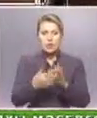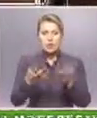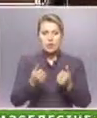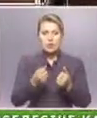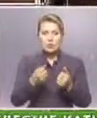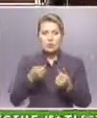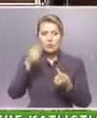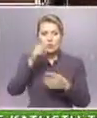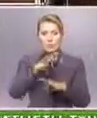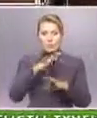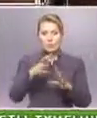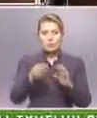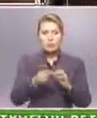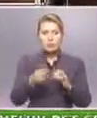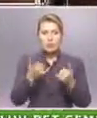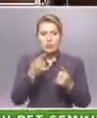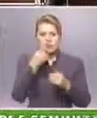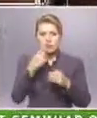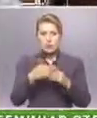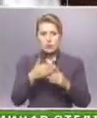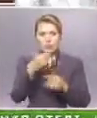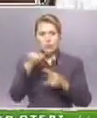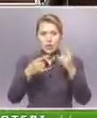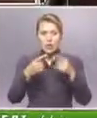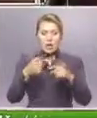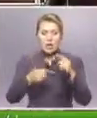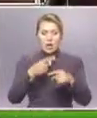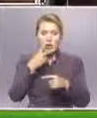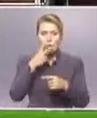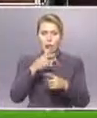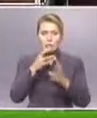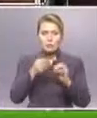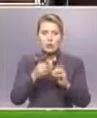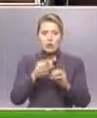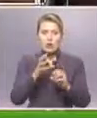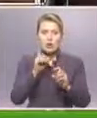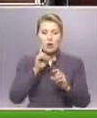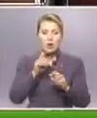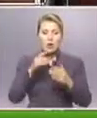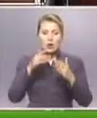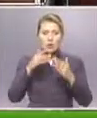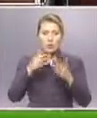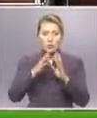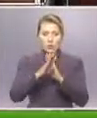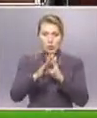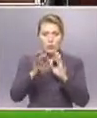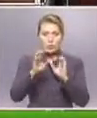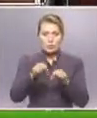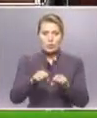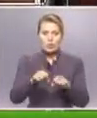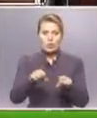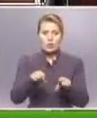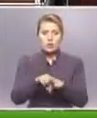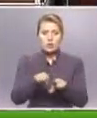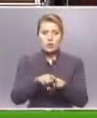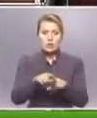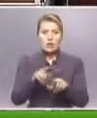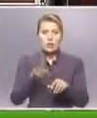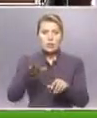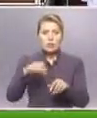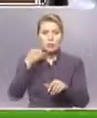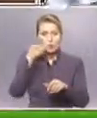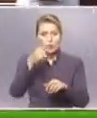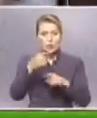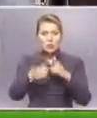санатына жатпайсыз деді. Міне жақында сіздердің телеарнаны көріп отырсам, әлі де тұрғын үй кезегіне тұруға болады деді. Редакцияға сосын